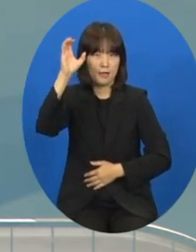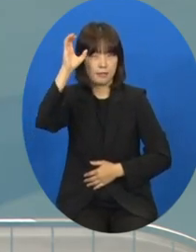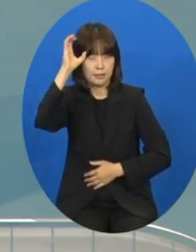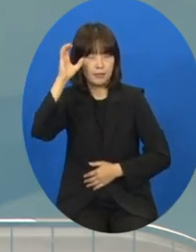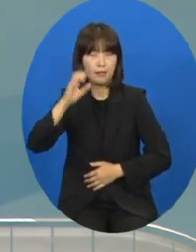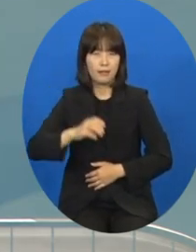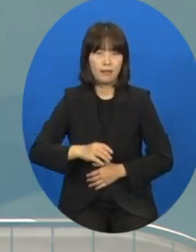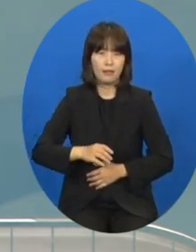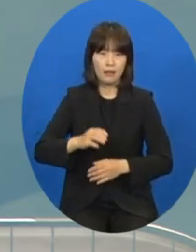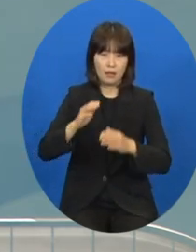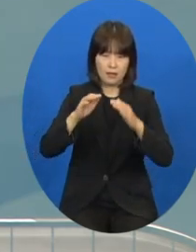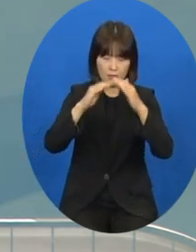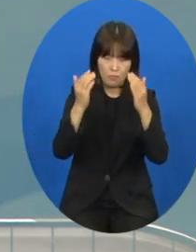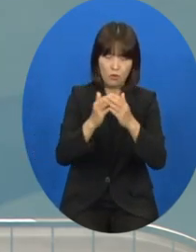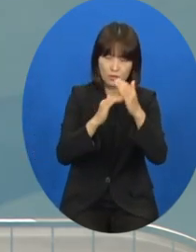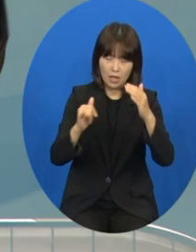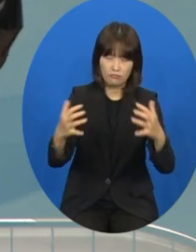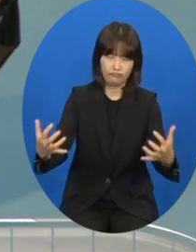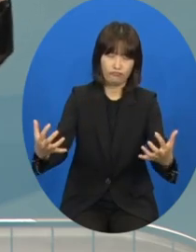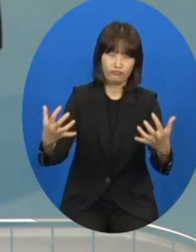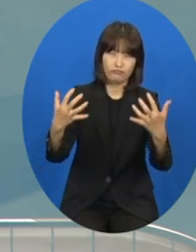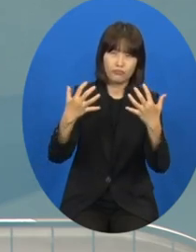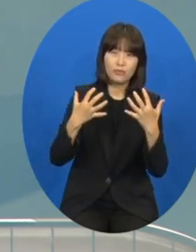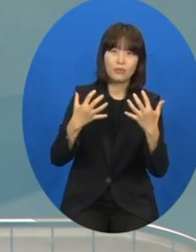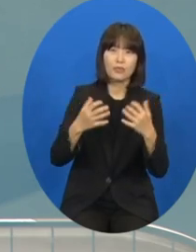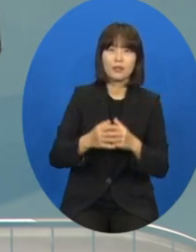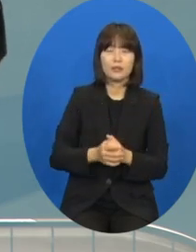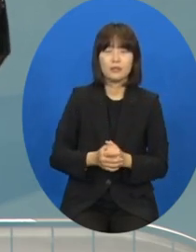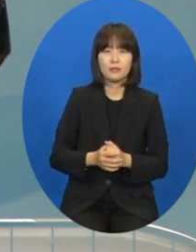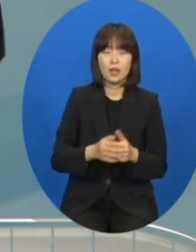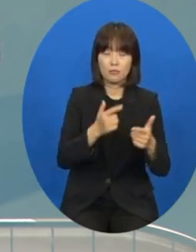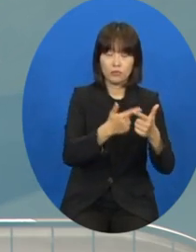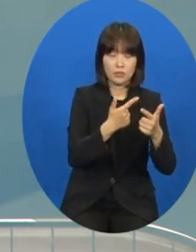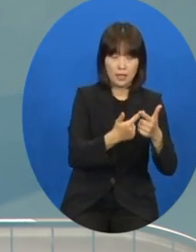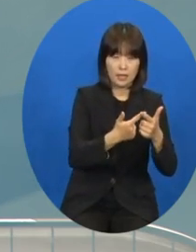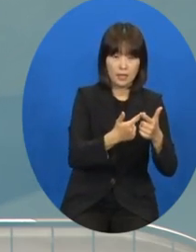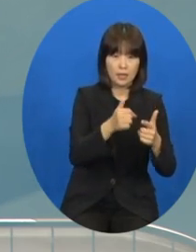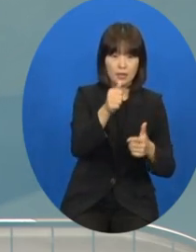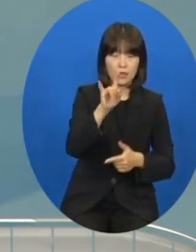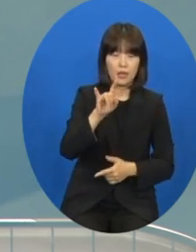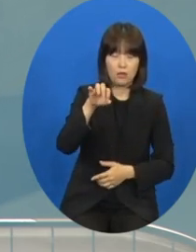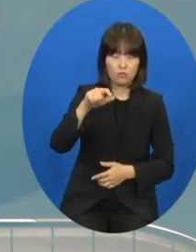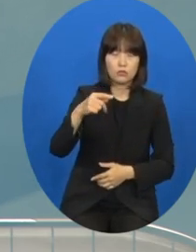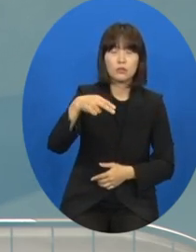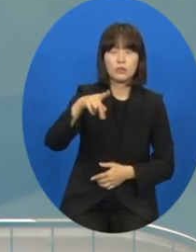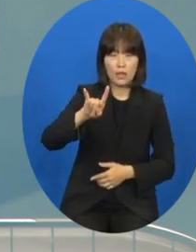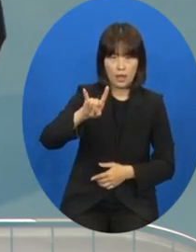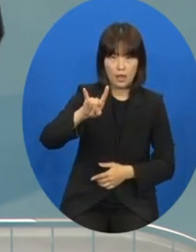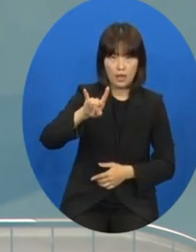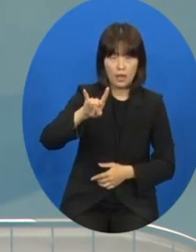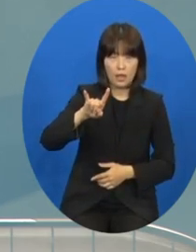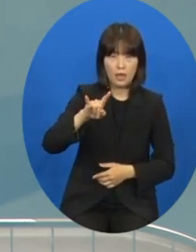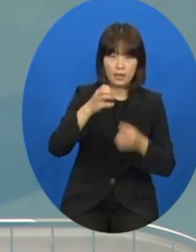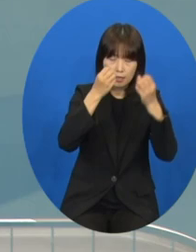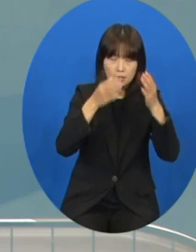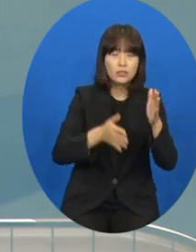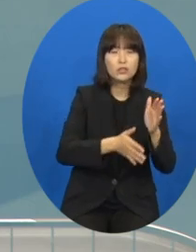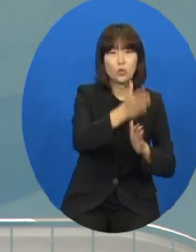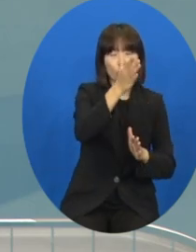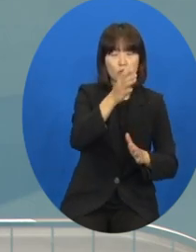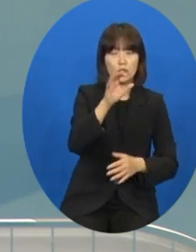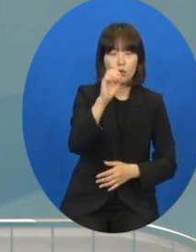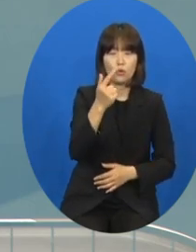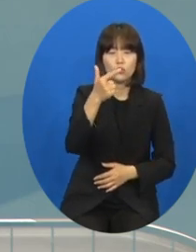사람들이 모이기 시작했어요. 부산에 내려가면 해운대 신도시에 온누리 감리교회라는 큰 교회가